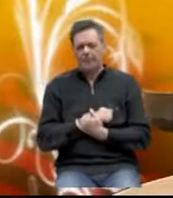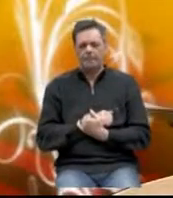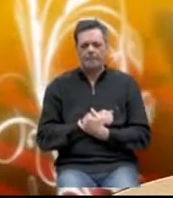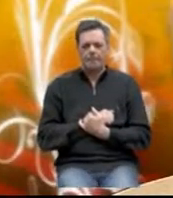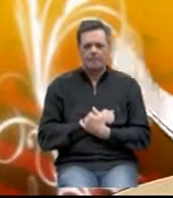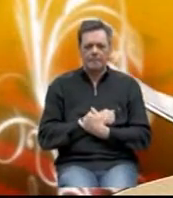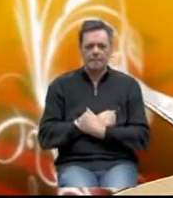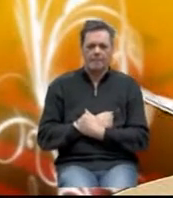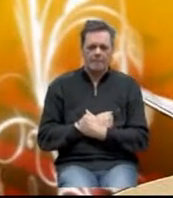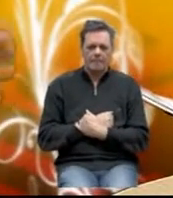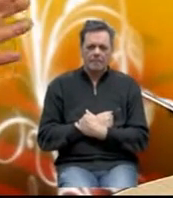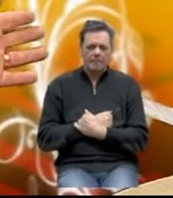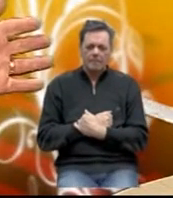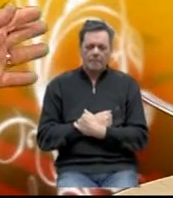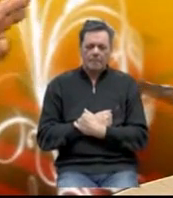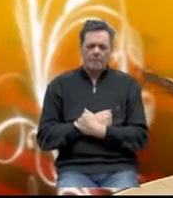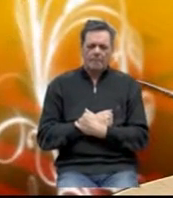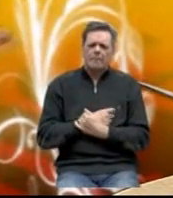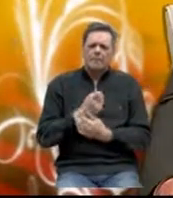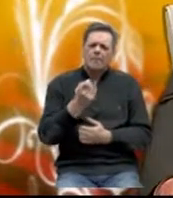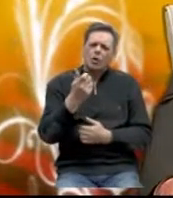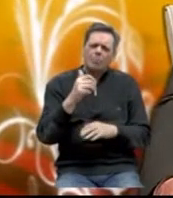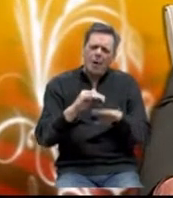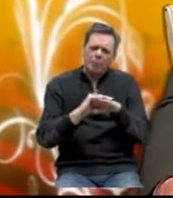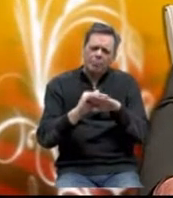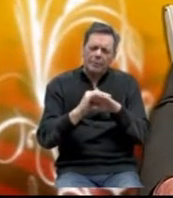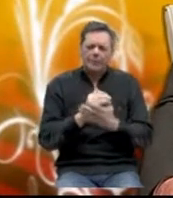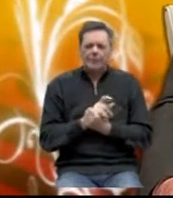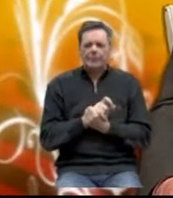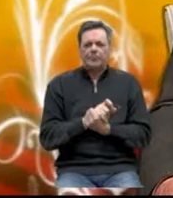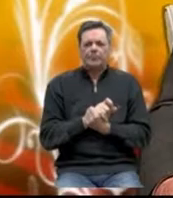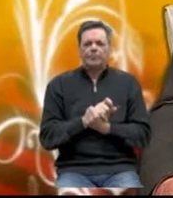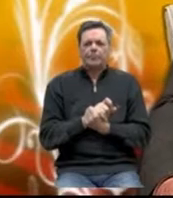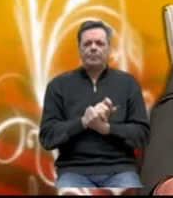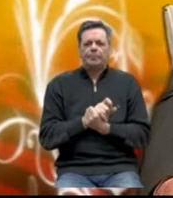ih ni smanjiti, sad ću vam pročitati. Samo da još jednu sitnicu dodam.